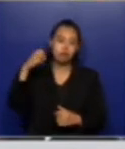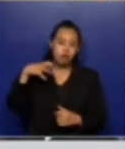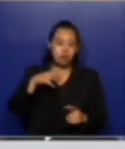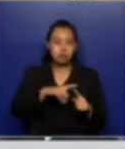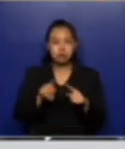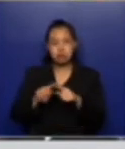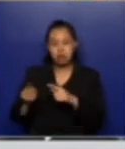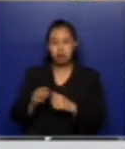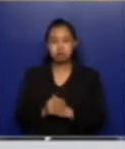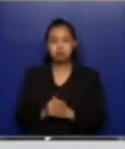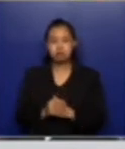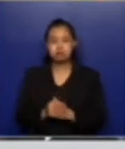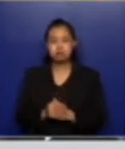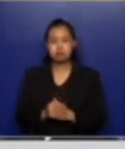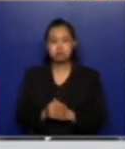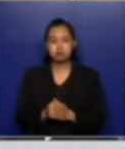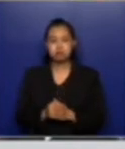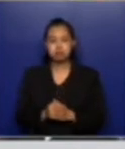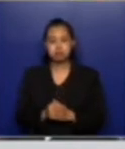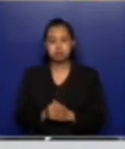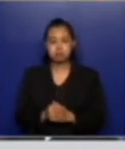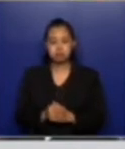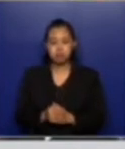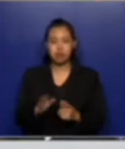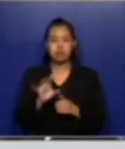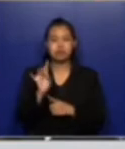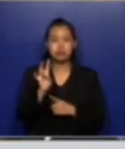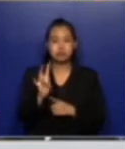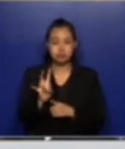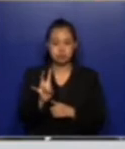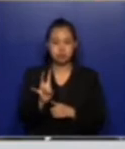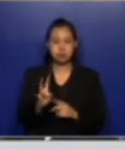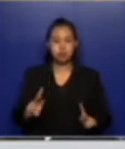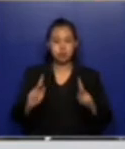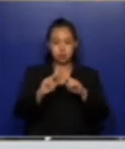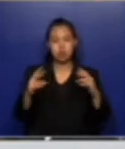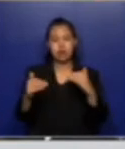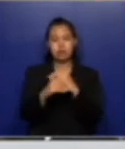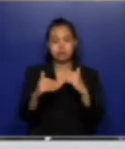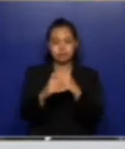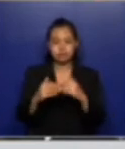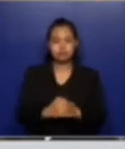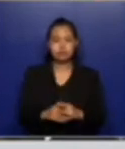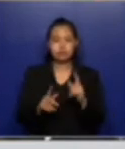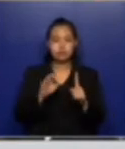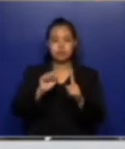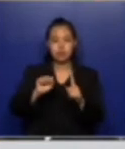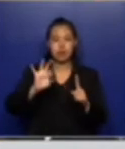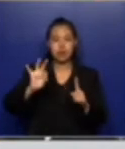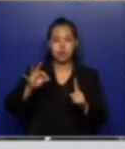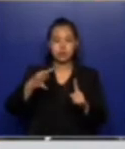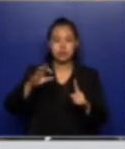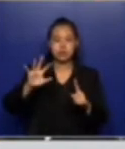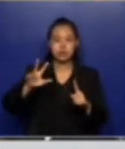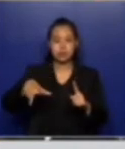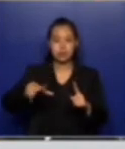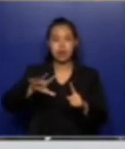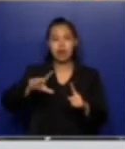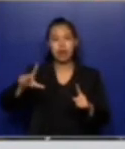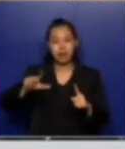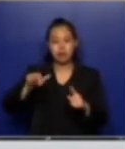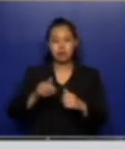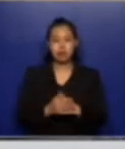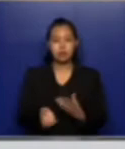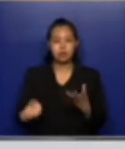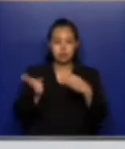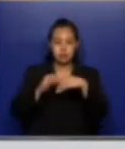ทรวง 150,000 ล้านอันดับที่7นะครับกระทรวงคมนาคมเนี่ย 193,000 ล้านเพิ่มขึ้นจากปี